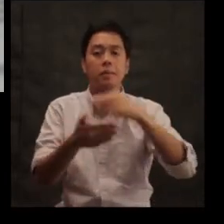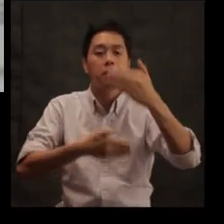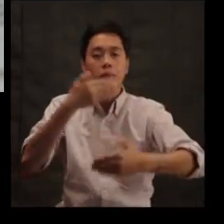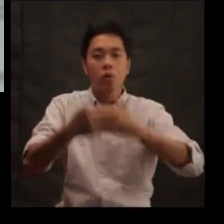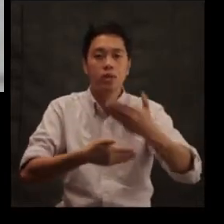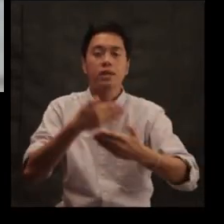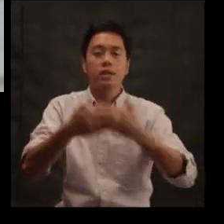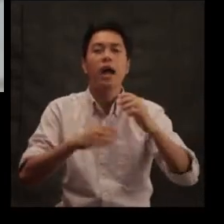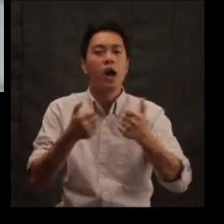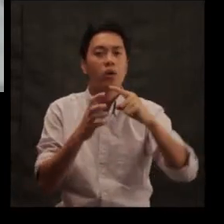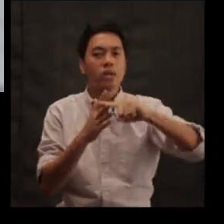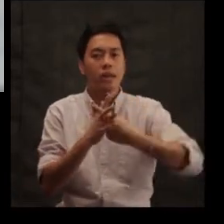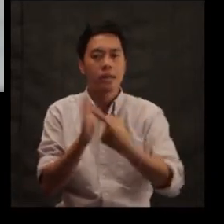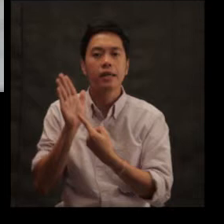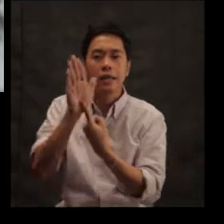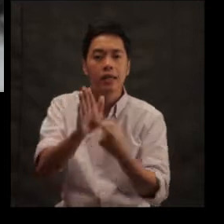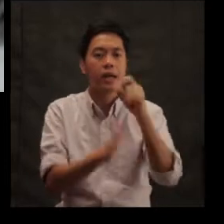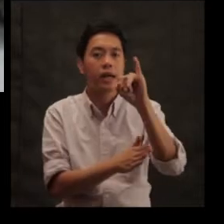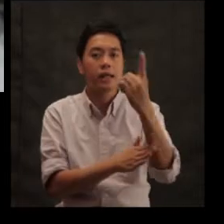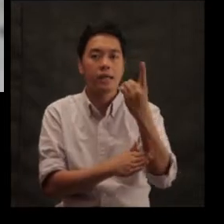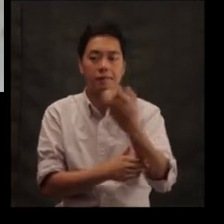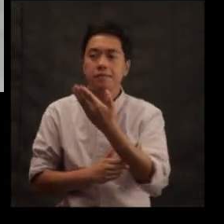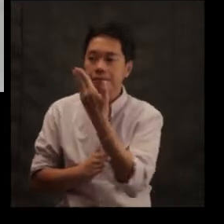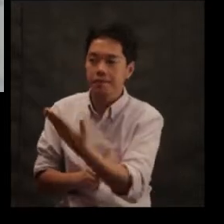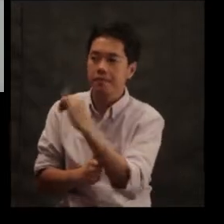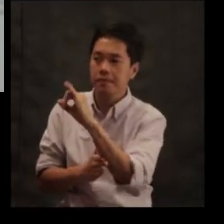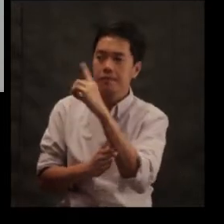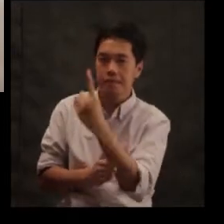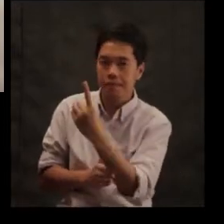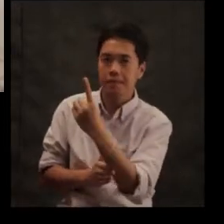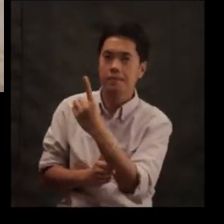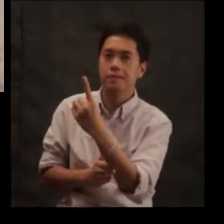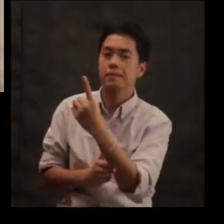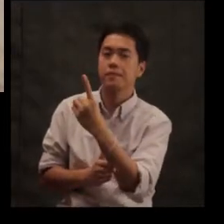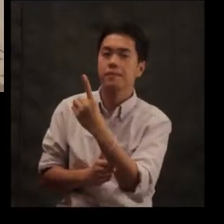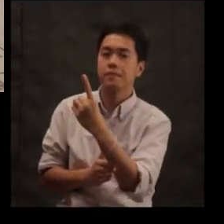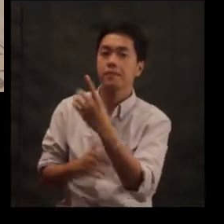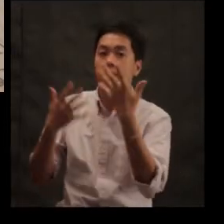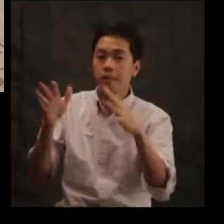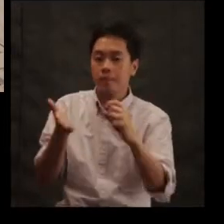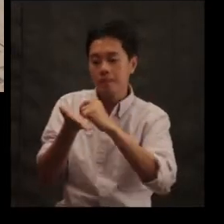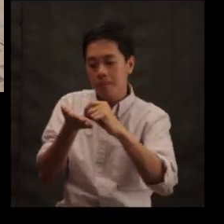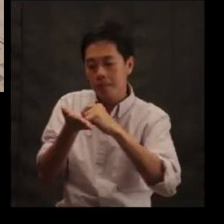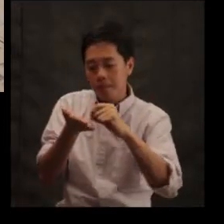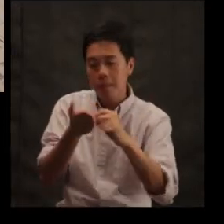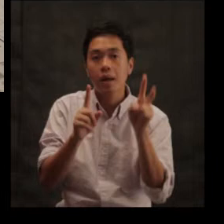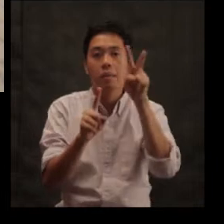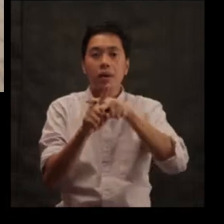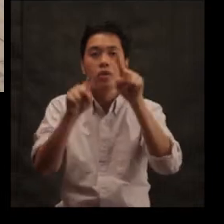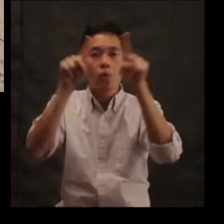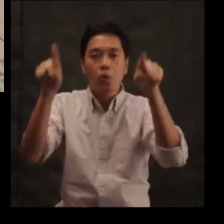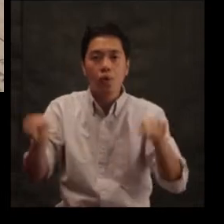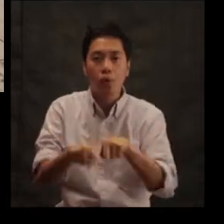Sa pagrerehistro, kailangan magpresenta ng valid ID sa election officer. Punuin ng application form at ang supplementary data